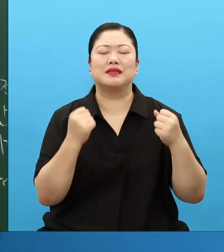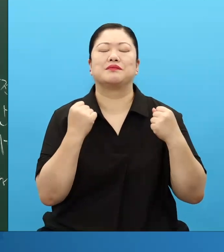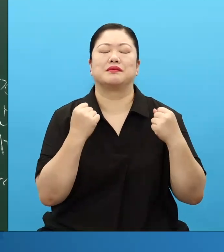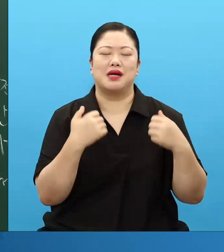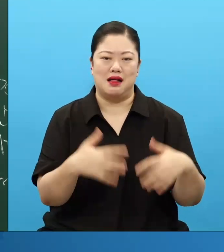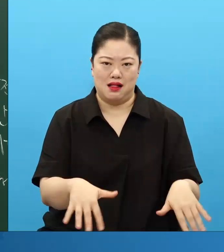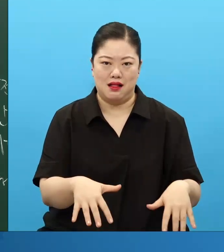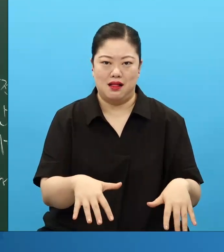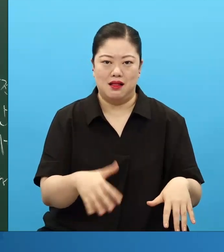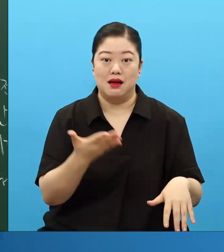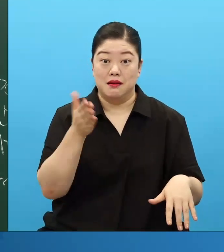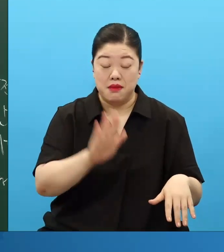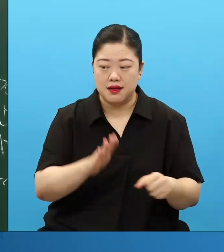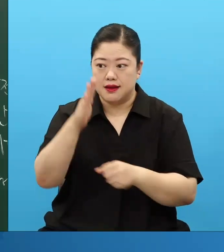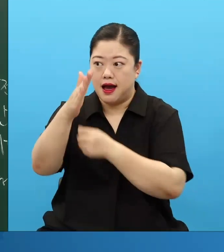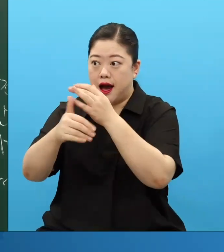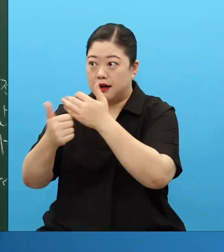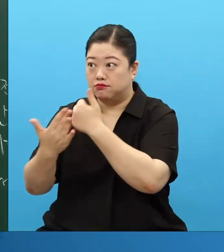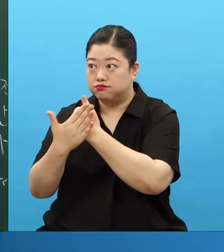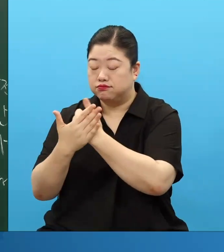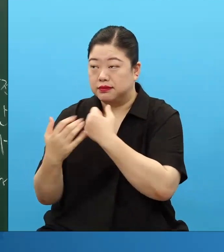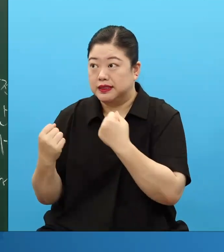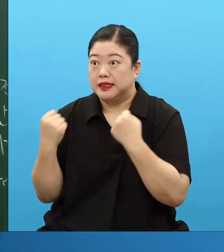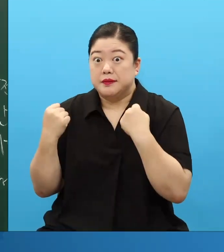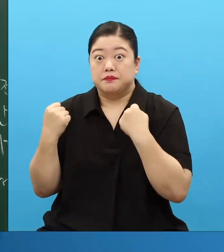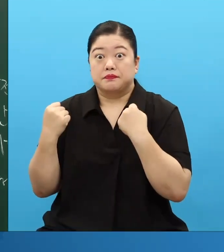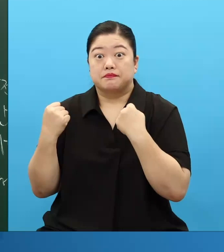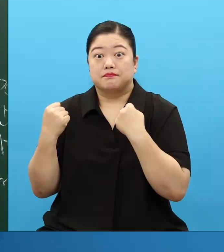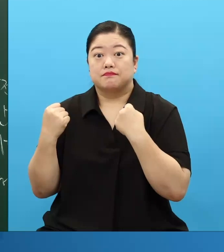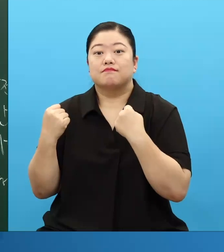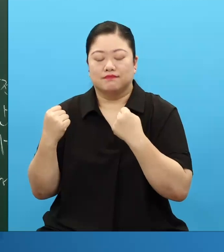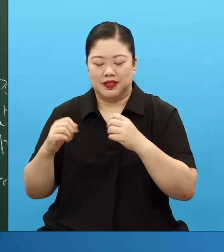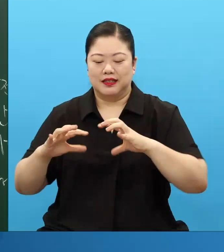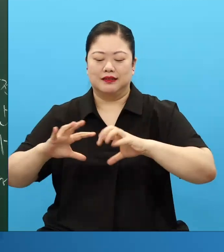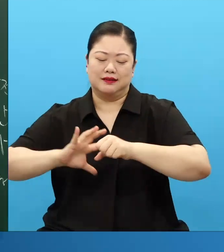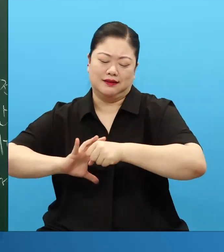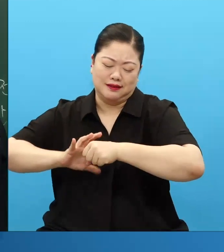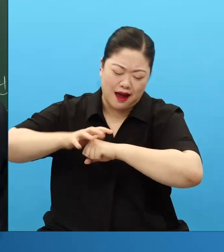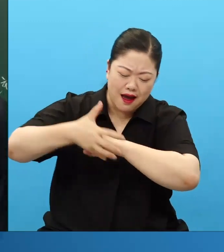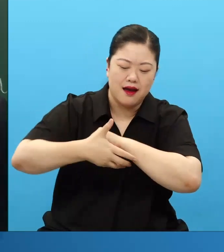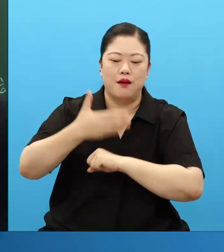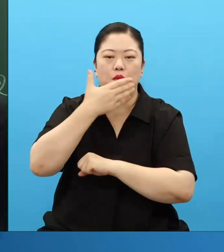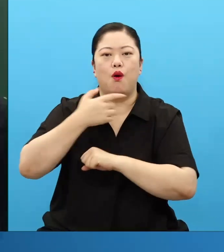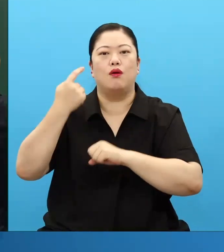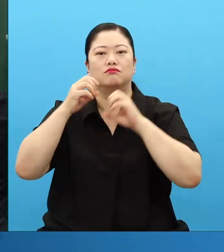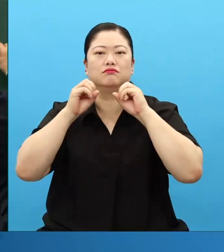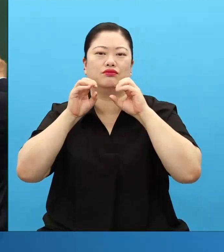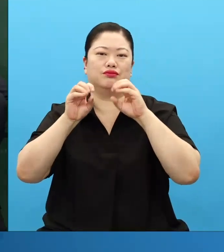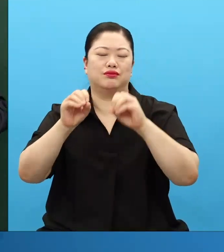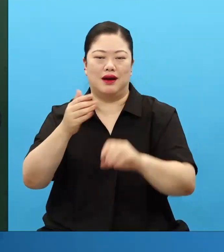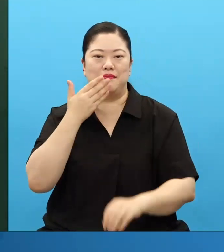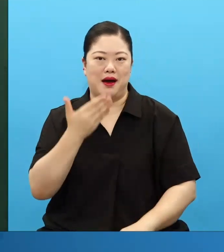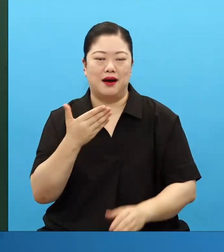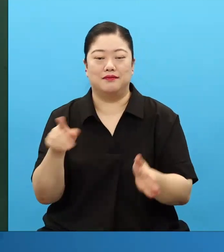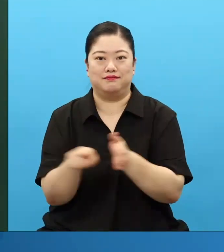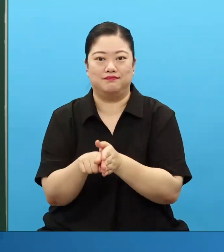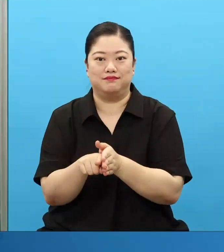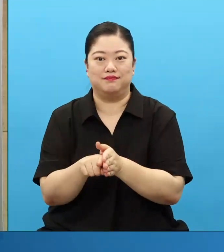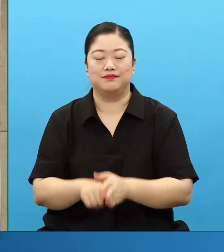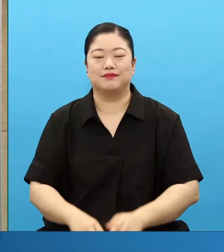age. 드디어 여러분 때문에 현장 살리는 현장의 정인이 되는 And because 겁니다. of this, you can save the field. You become a witness of the field. 그